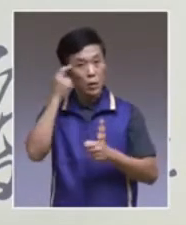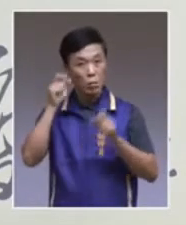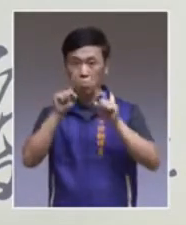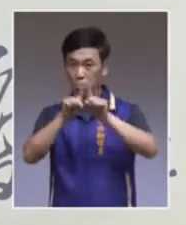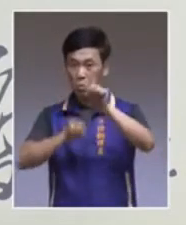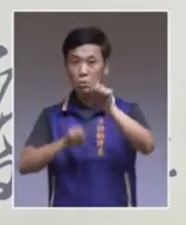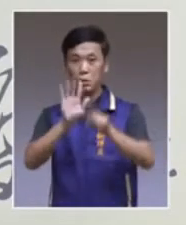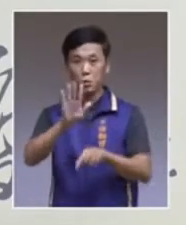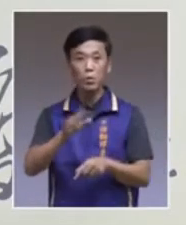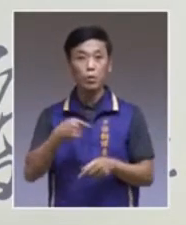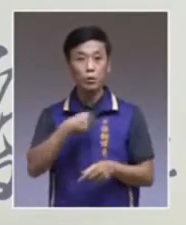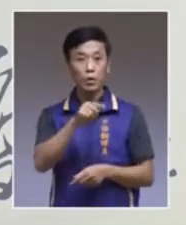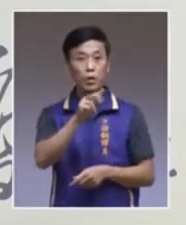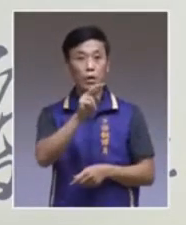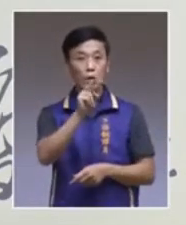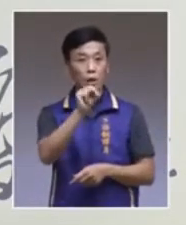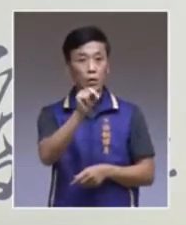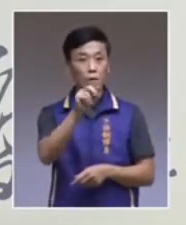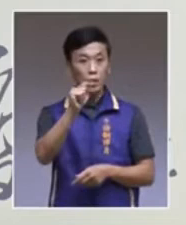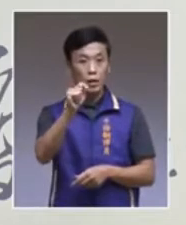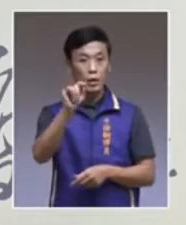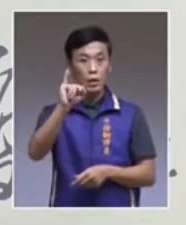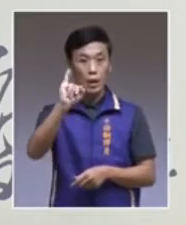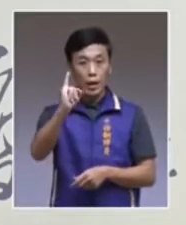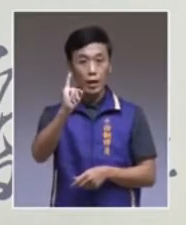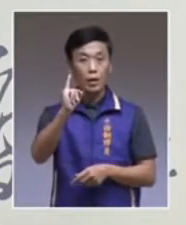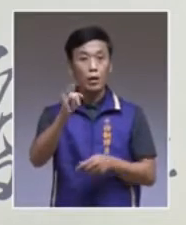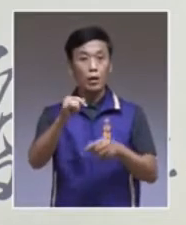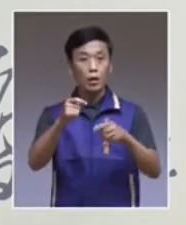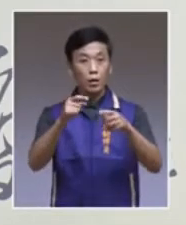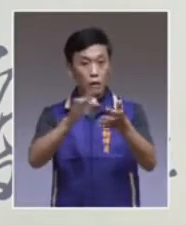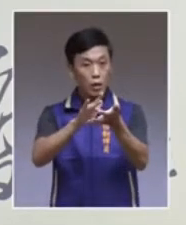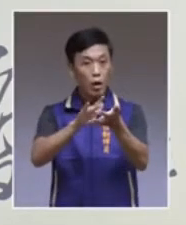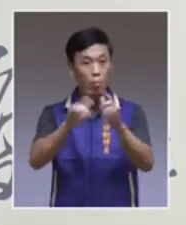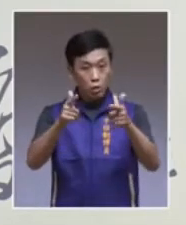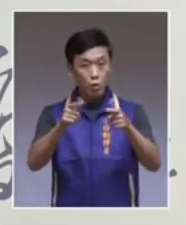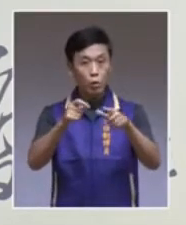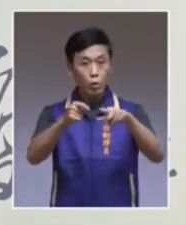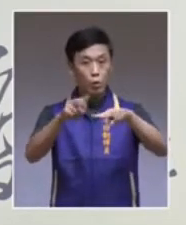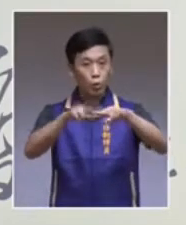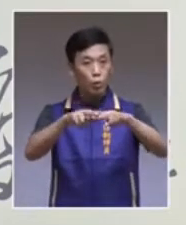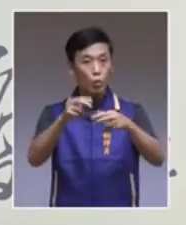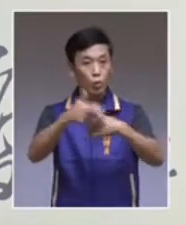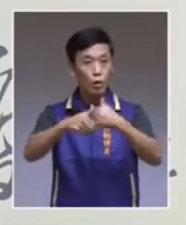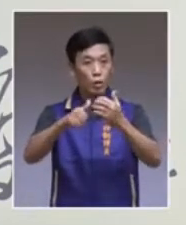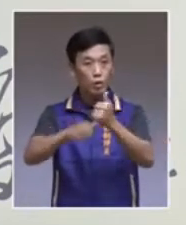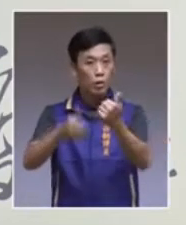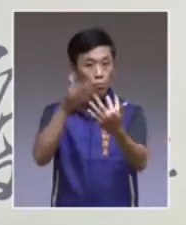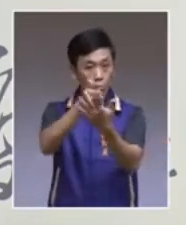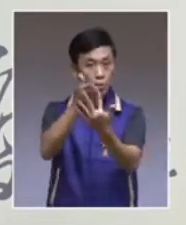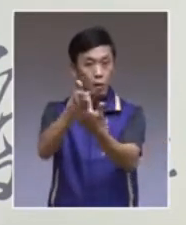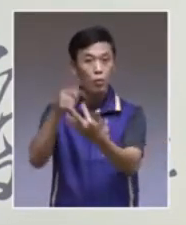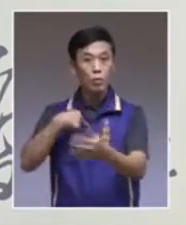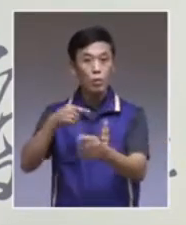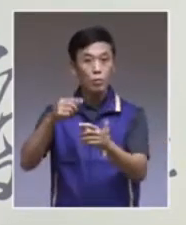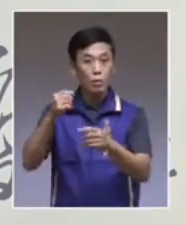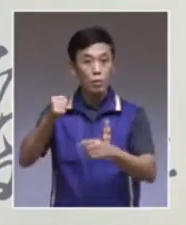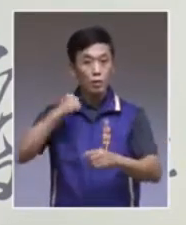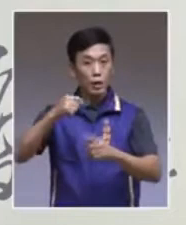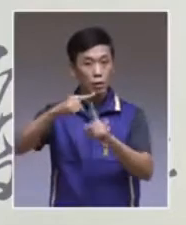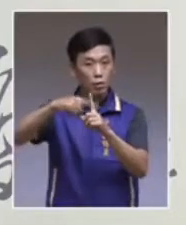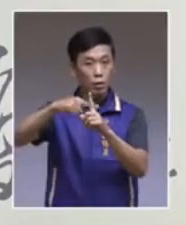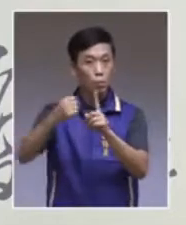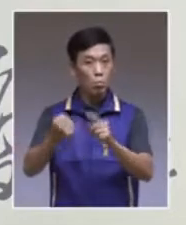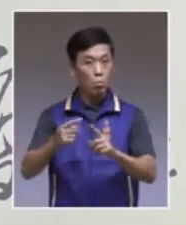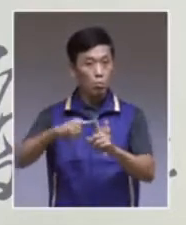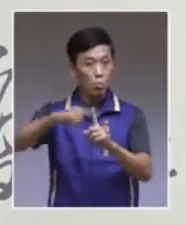所以我们的 NPI 非药物的公共卫生的介入手段我们比较强度比较高，那所以